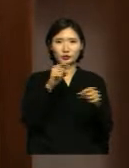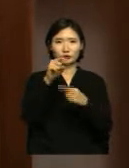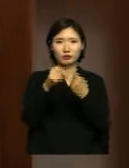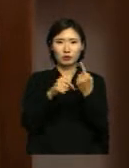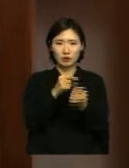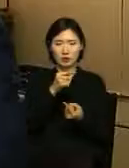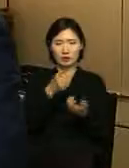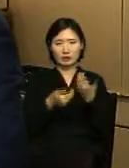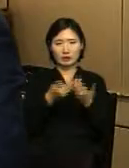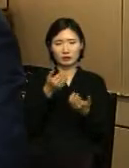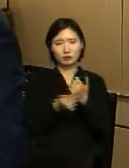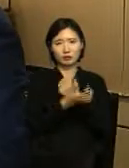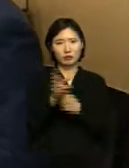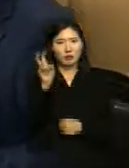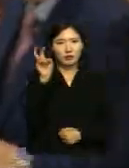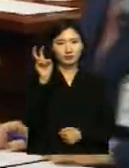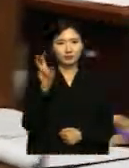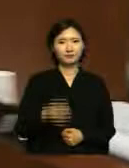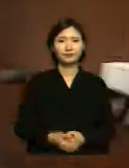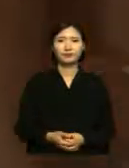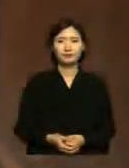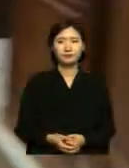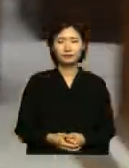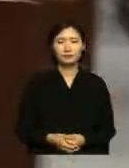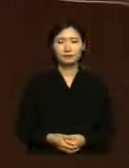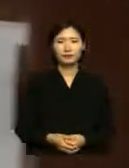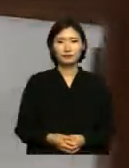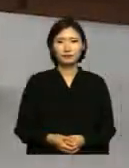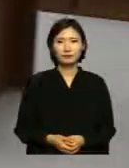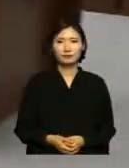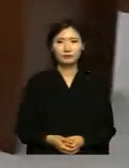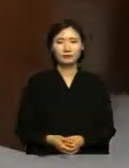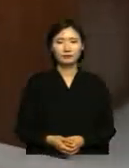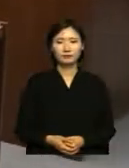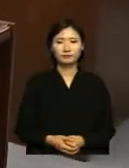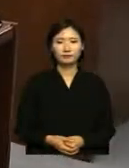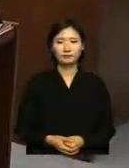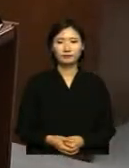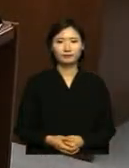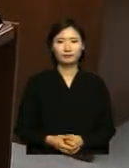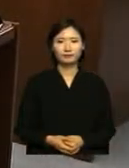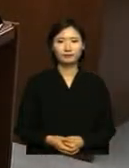적잖은 영향을 줄 것으로 전망됩니다. 딜라이브 서울 경기 케이블TV 신승훈입니다.